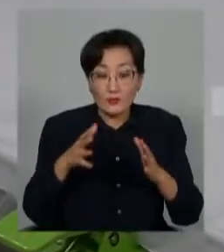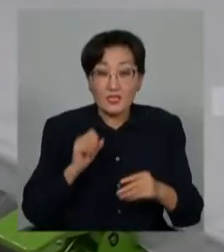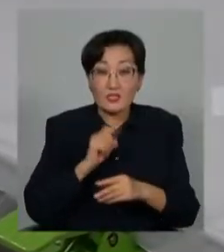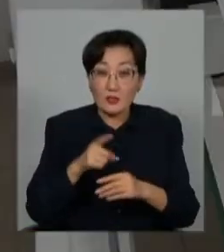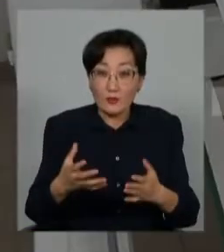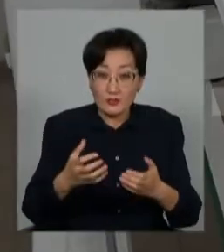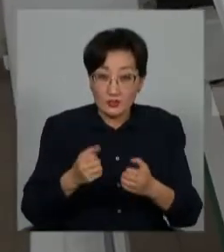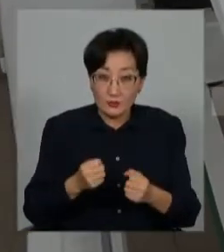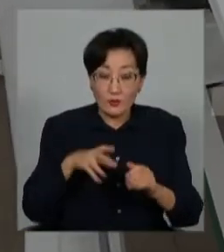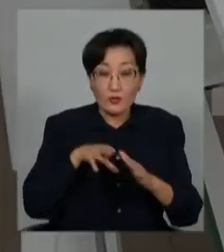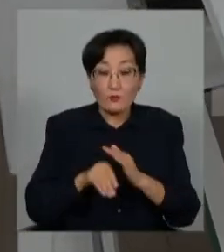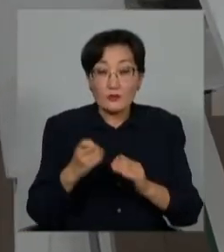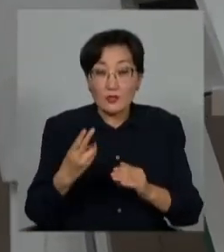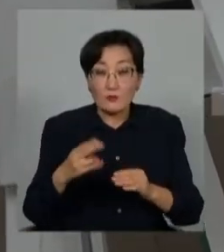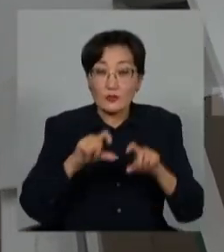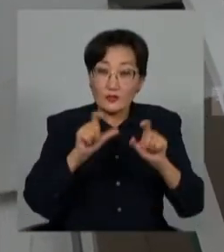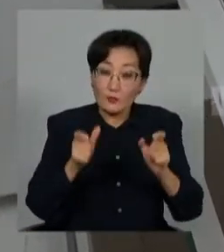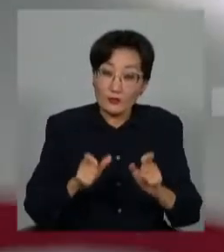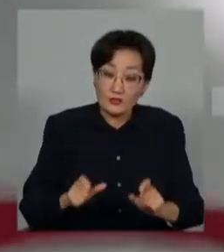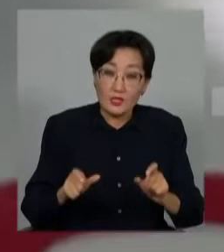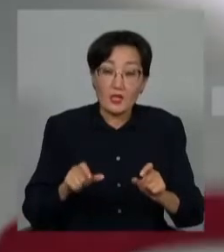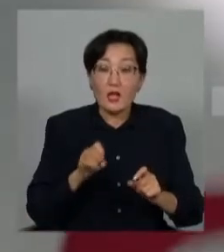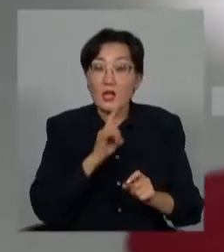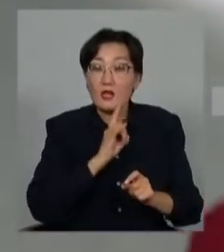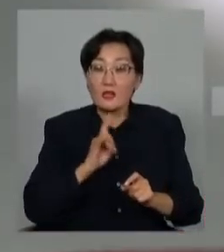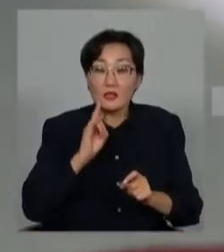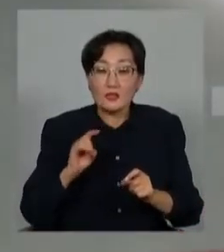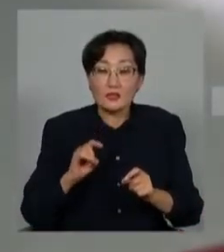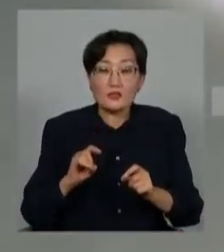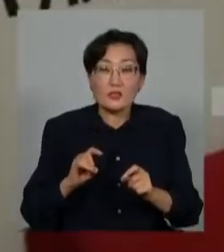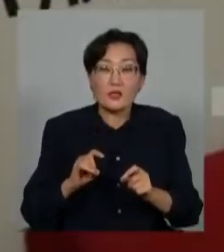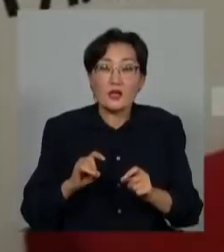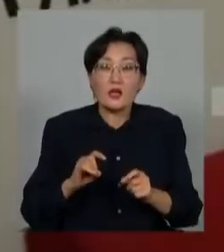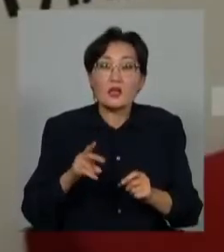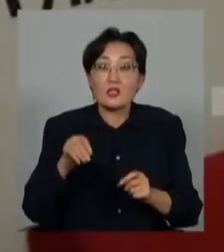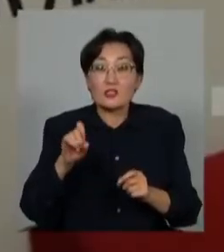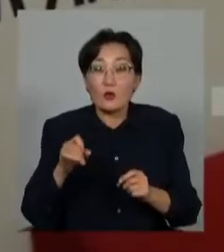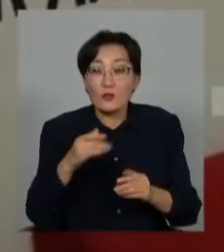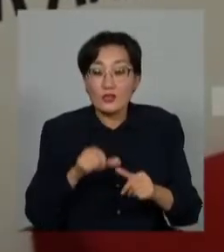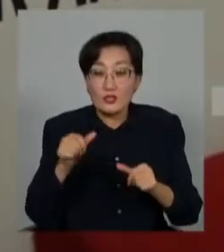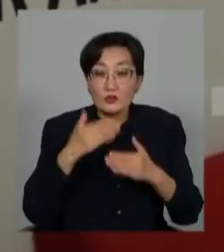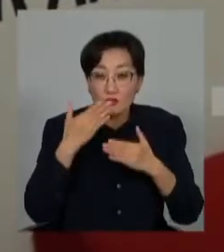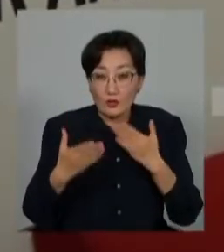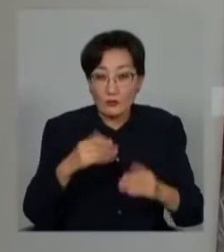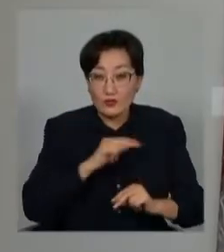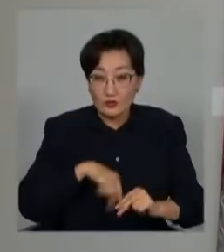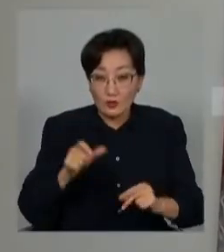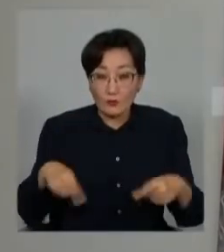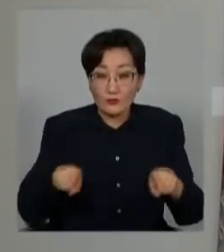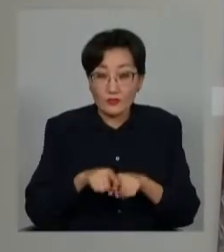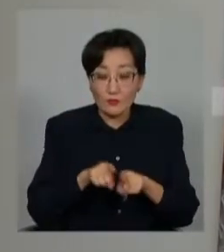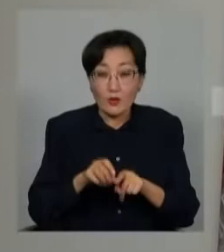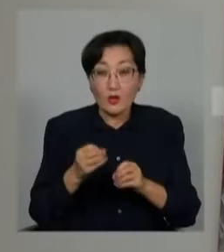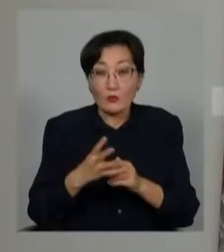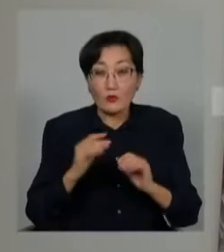тапсырыс келіп түседі. Әсіресе ұлттық нақыштағы оюлар мен қыз жасауы ерекше сұраныста екен. Ал бақытты отбасы орталығының қызметкерлері осы жылы